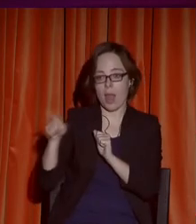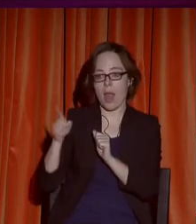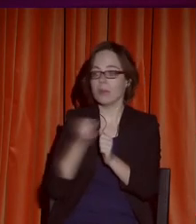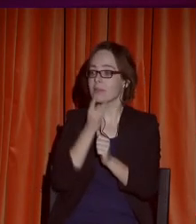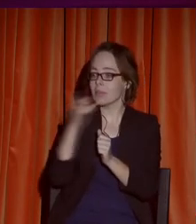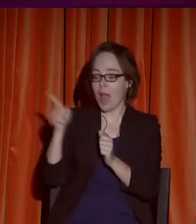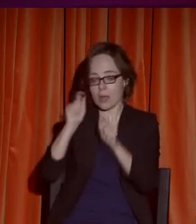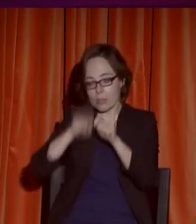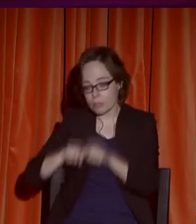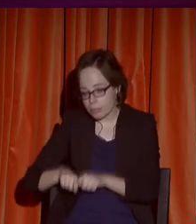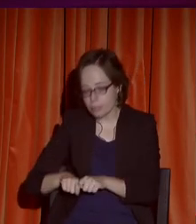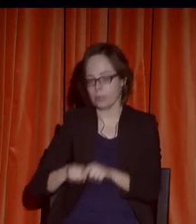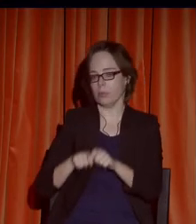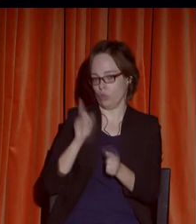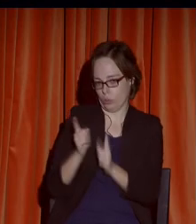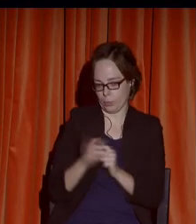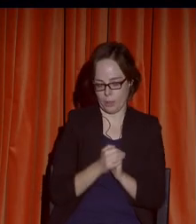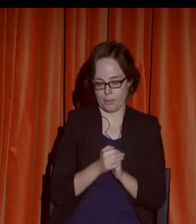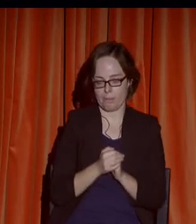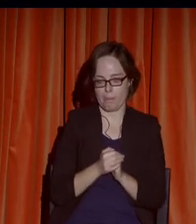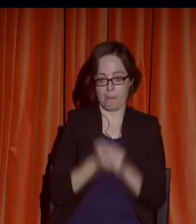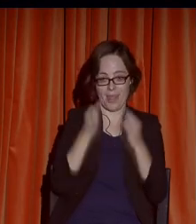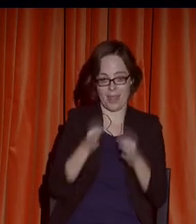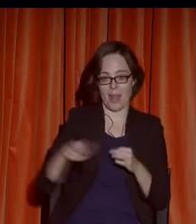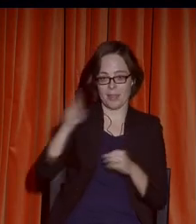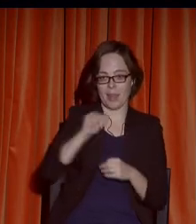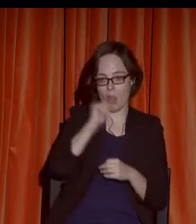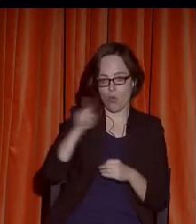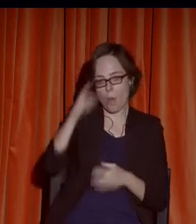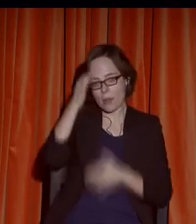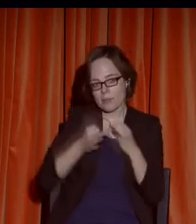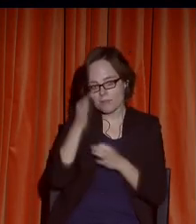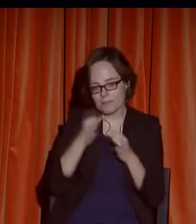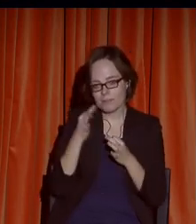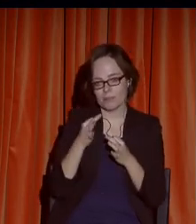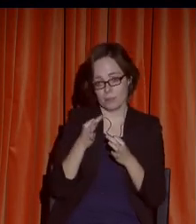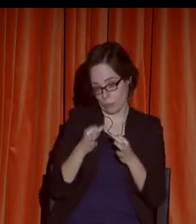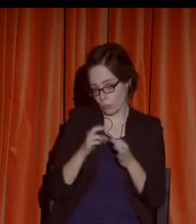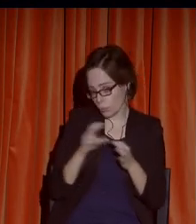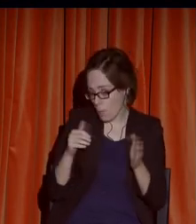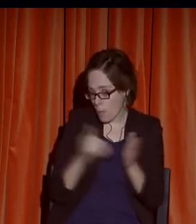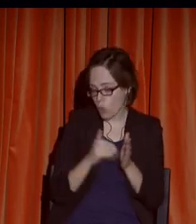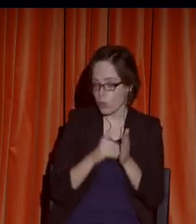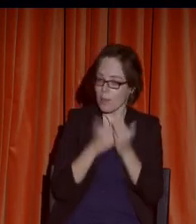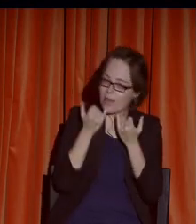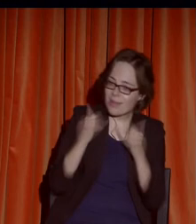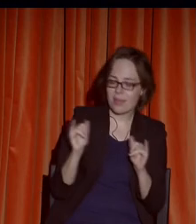rozpoznawanie skarg zawisłych przed Trybunałem. Obecnie w Radzie Europy toczy się dyskusja nad tym, czy konieczne są jakieś